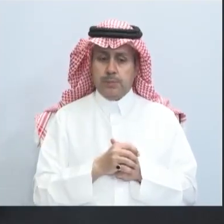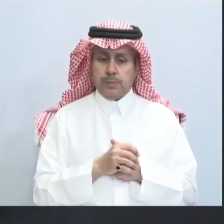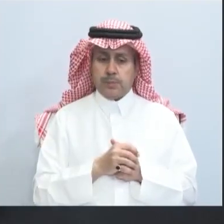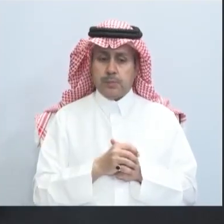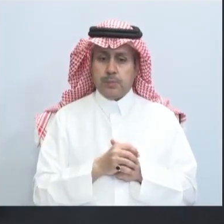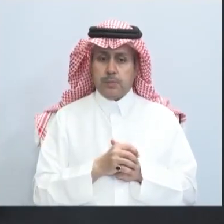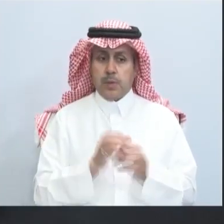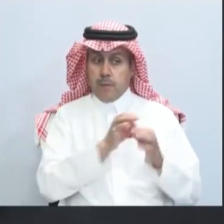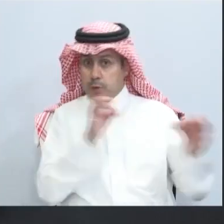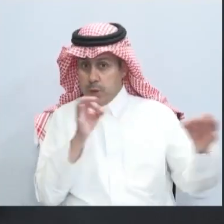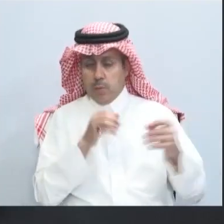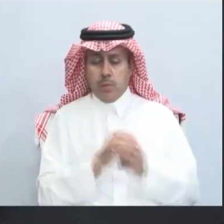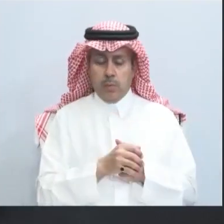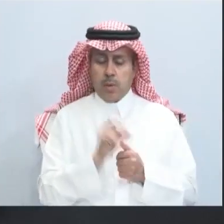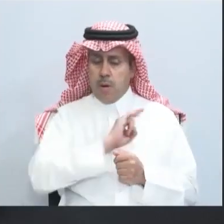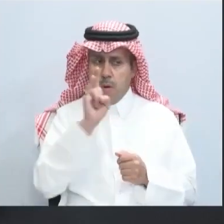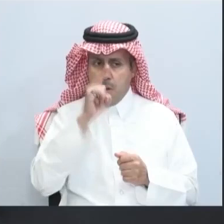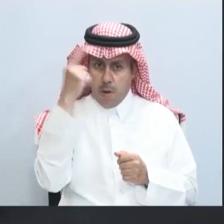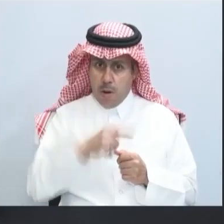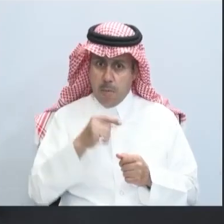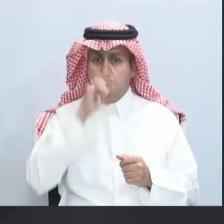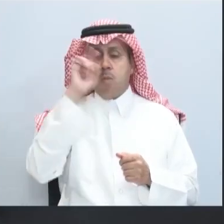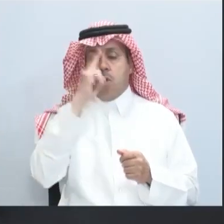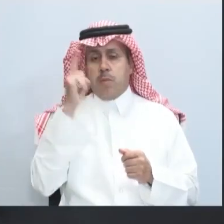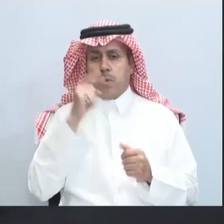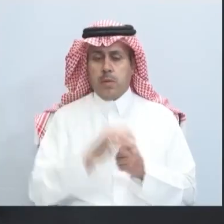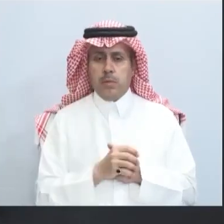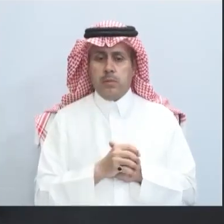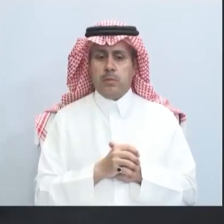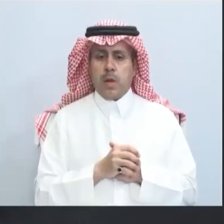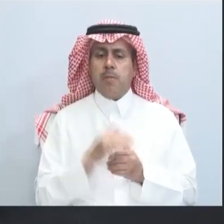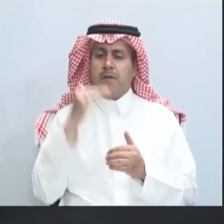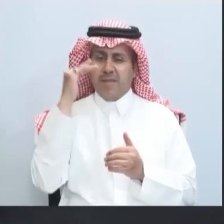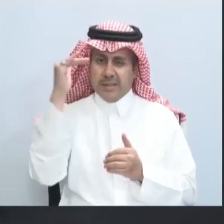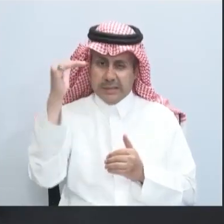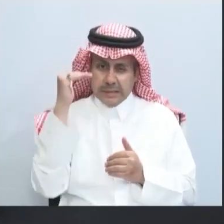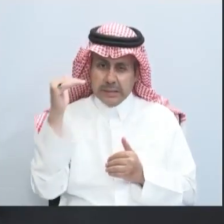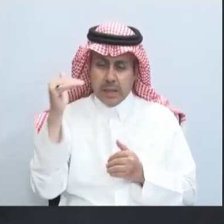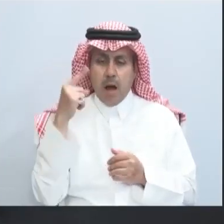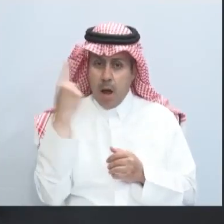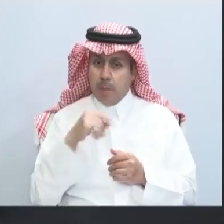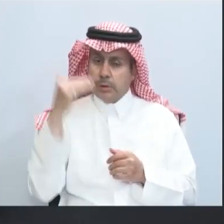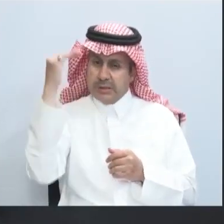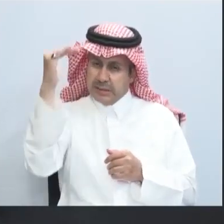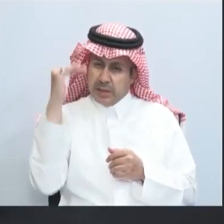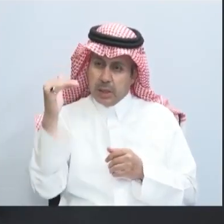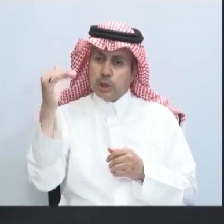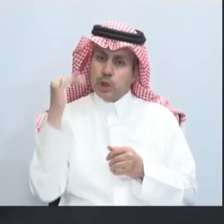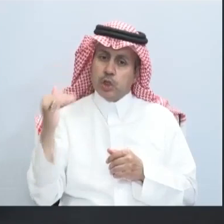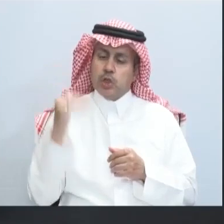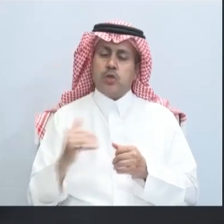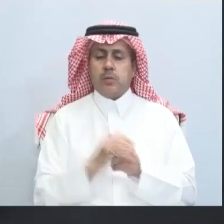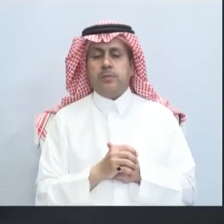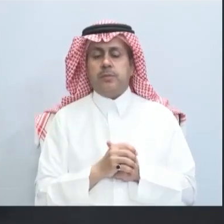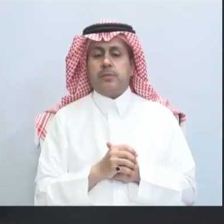فاجتنبوه مباشره يجتنب شرب الخمر ام كان هناك تدرج في التحريم حتى بعد ذلك